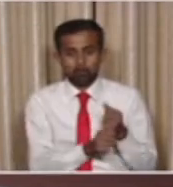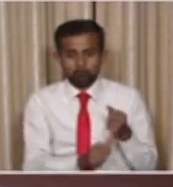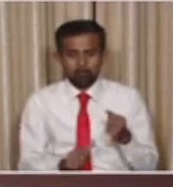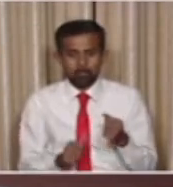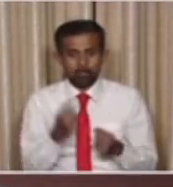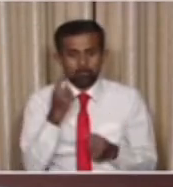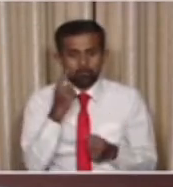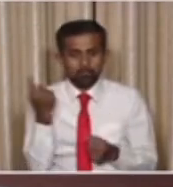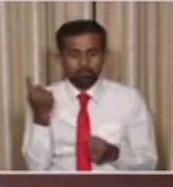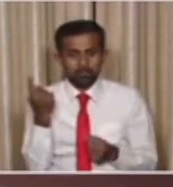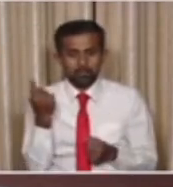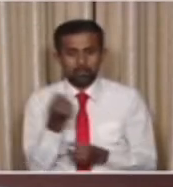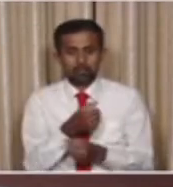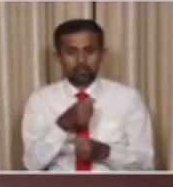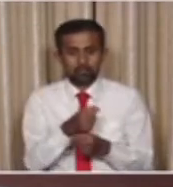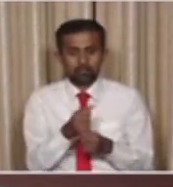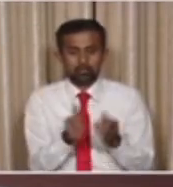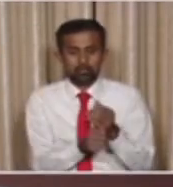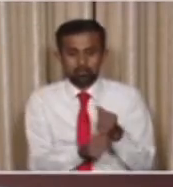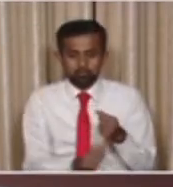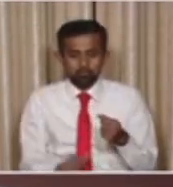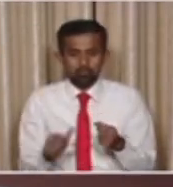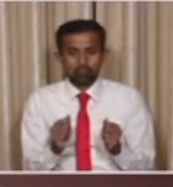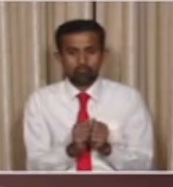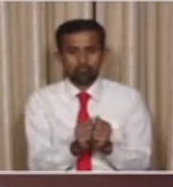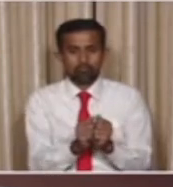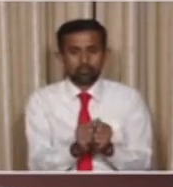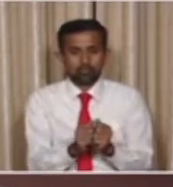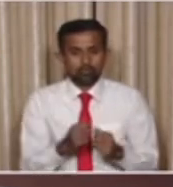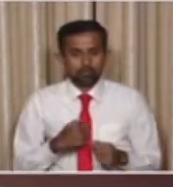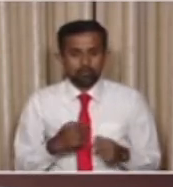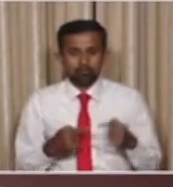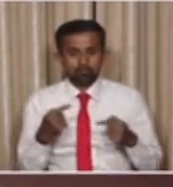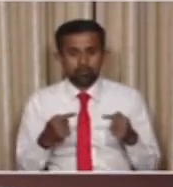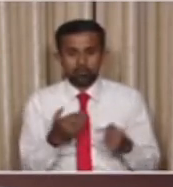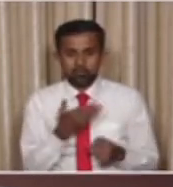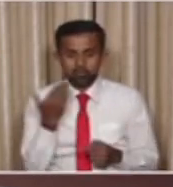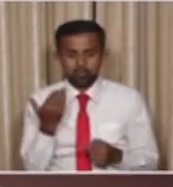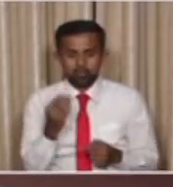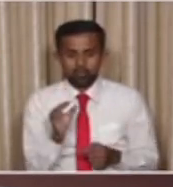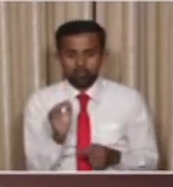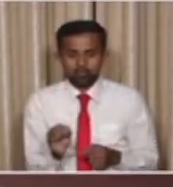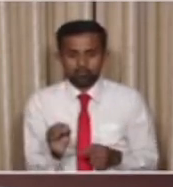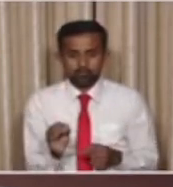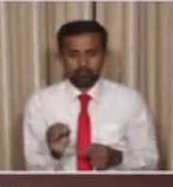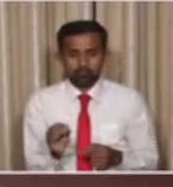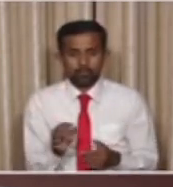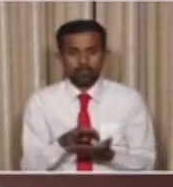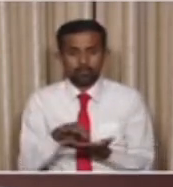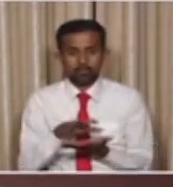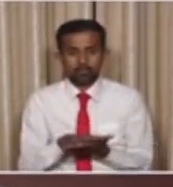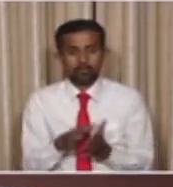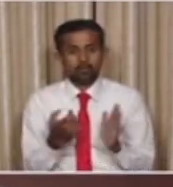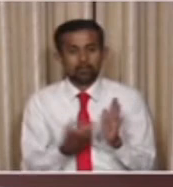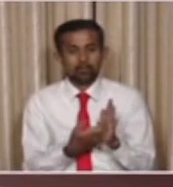මා දන්නේ ඒක ඒතරදි ආණ්ඩුව නියෝජනය කරමින්ම කටයුතු කරනවද කියන එක පිළිබඳ අපිට විවාදයක් තියෙන පුළුවන් නමුත් ඔවුන් තීරණය කරොත් නෑ